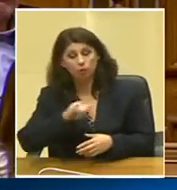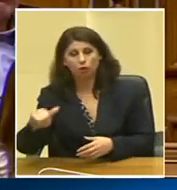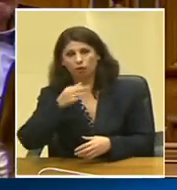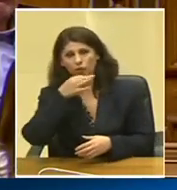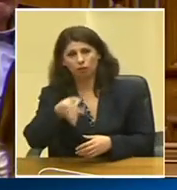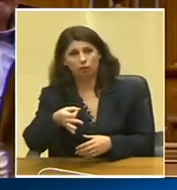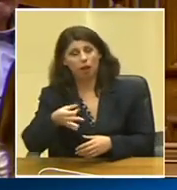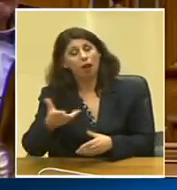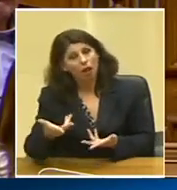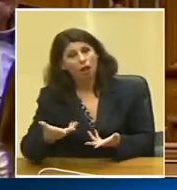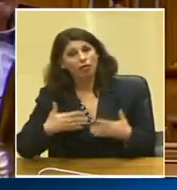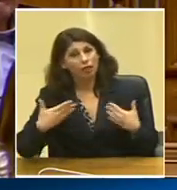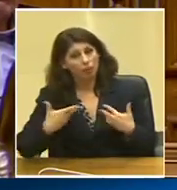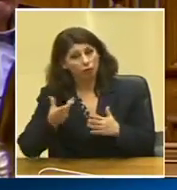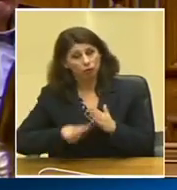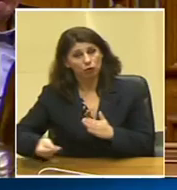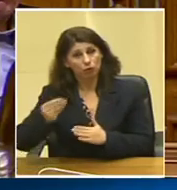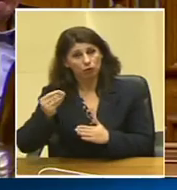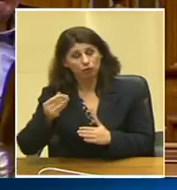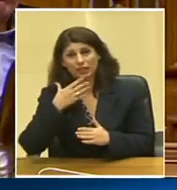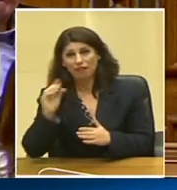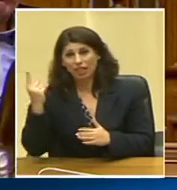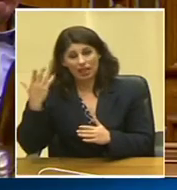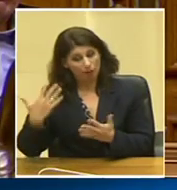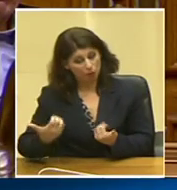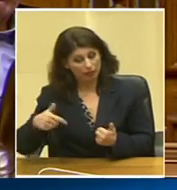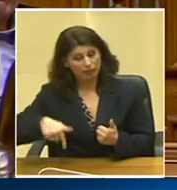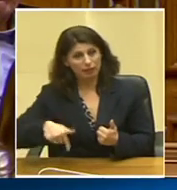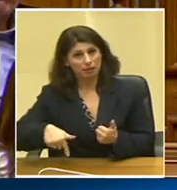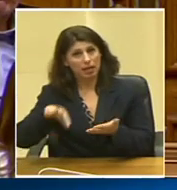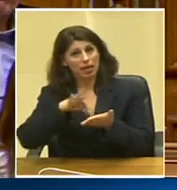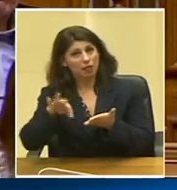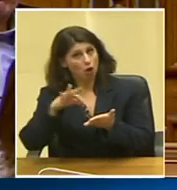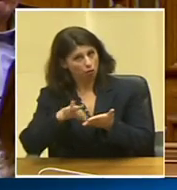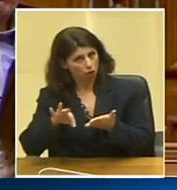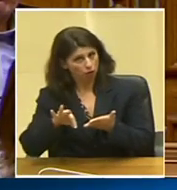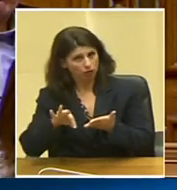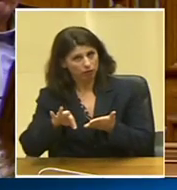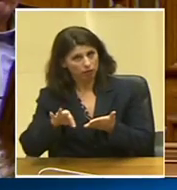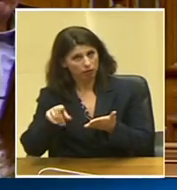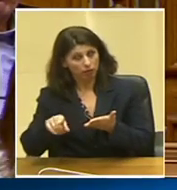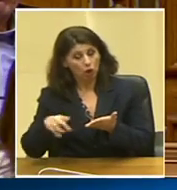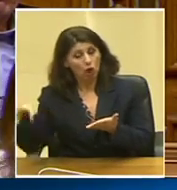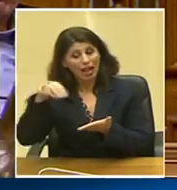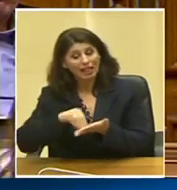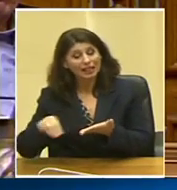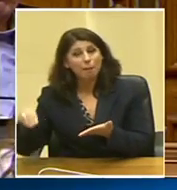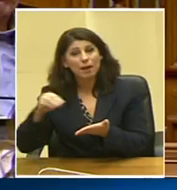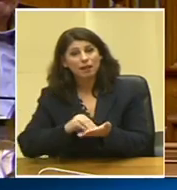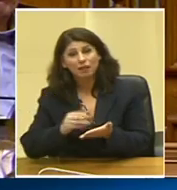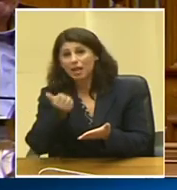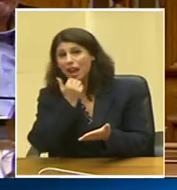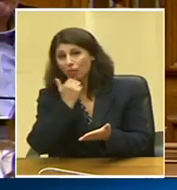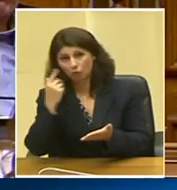Θα χαιρόμουν ακόμα περισσότερο αν με την ευκαιρία που είχατε σήμερα να διορθώσετε το κατ' επανάληψη ατόπιμά